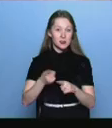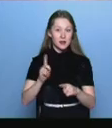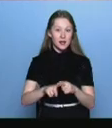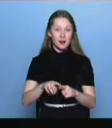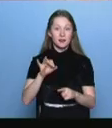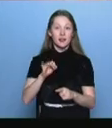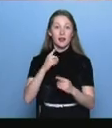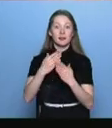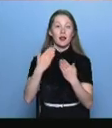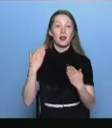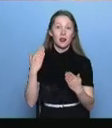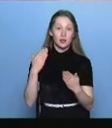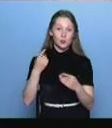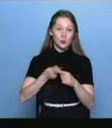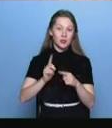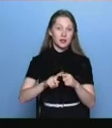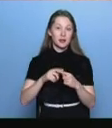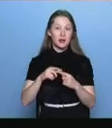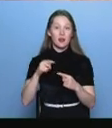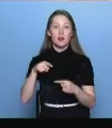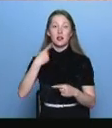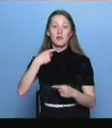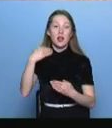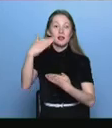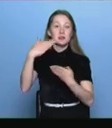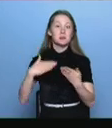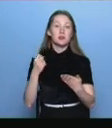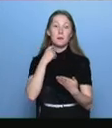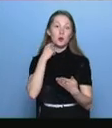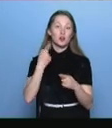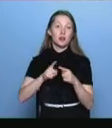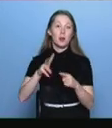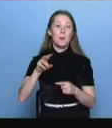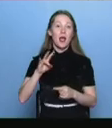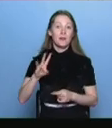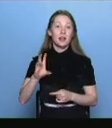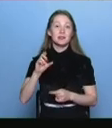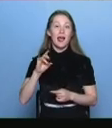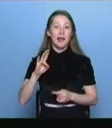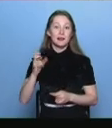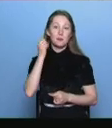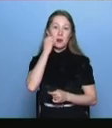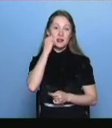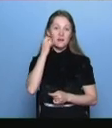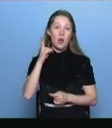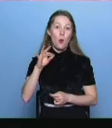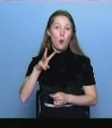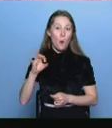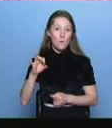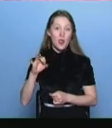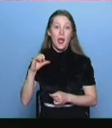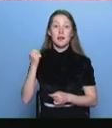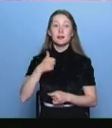накануне Роспотребнадзор назвал самые пьющие регионы страны. Это Магаданская и Сахалинская области, Москва и Республика Коми. Самыми